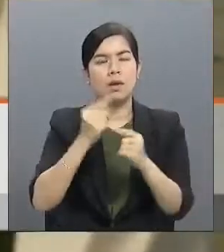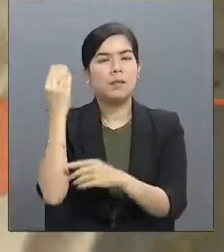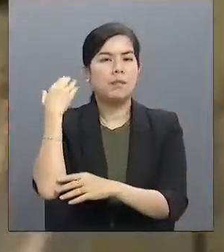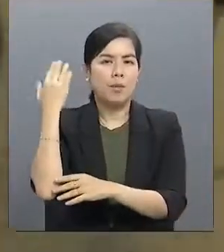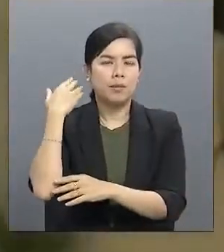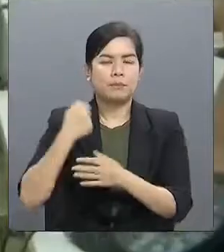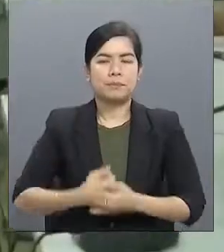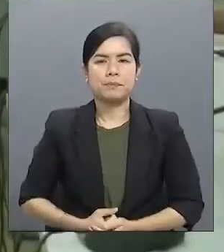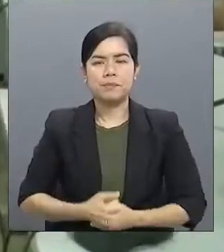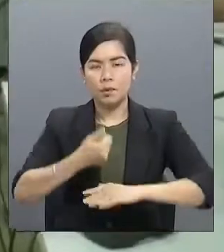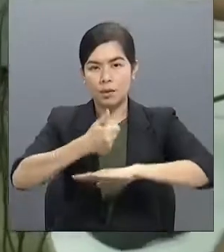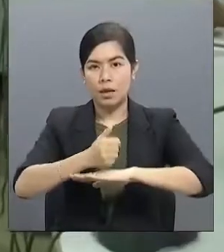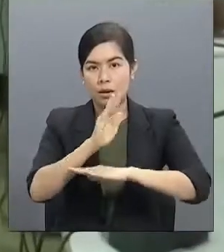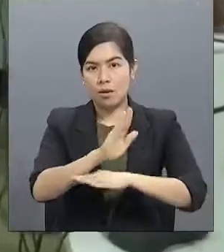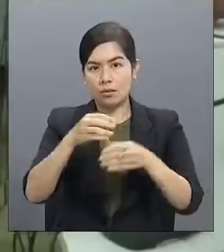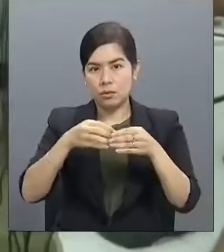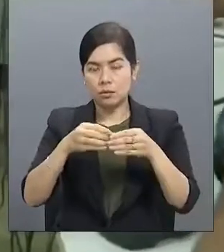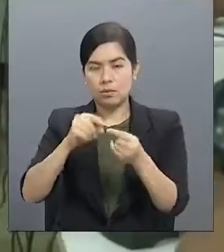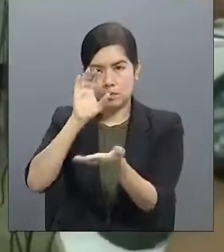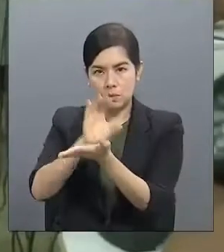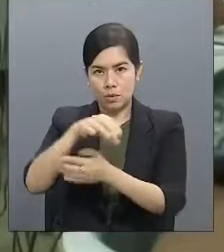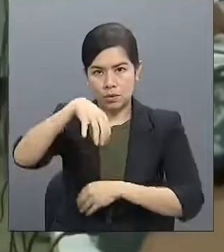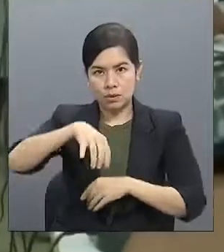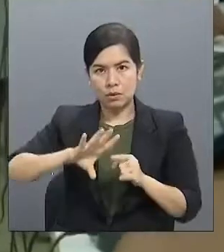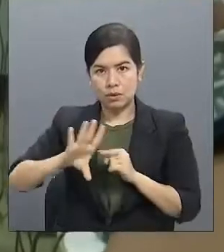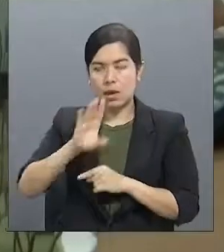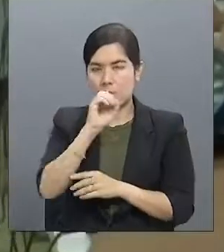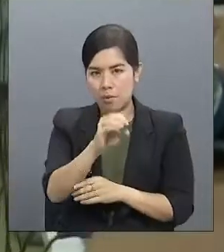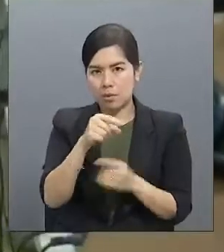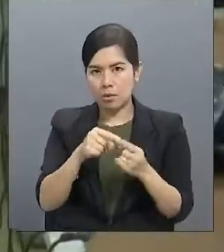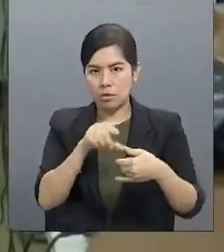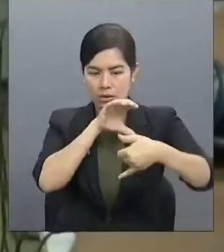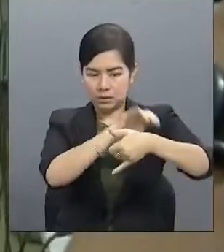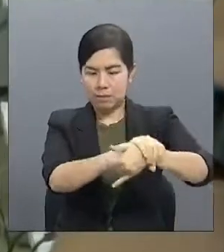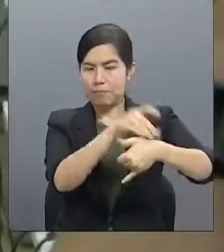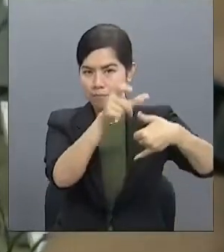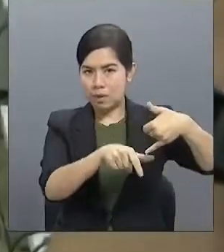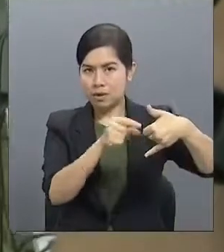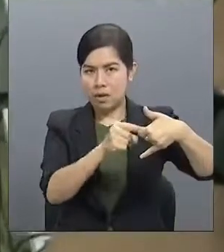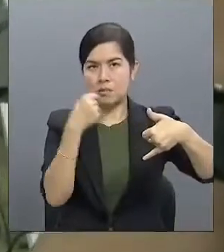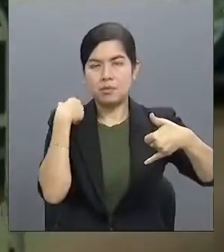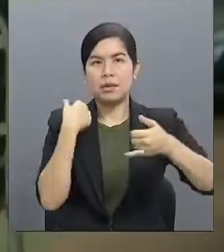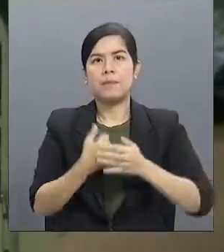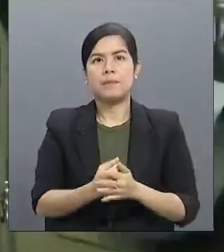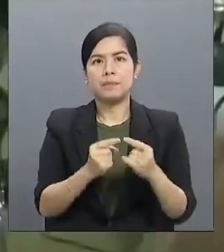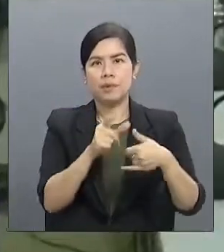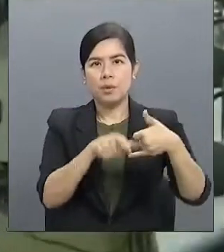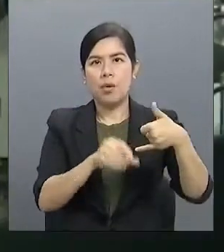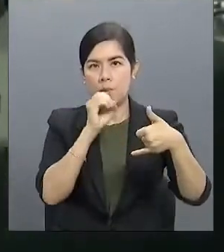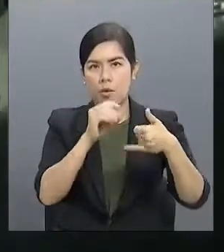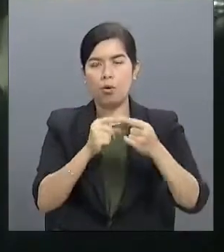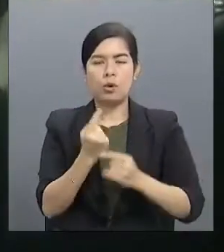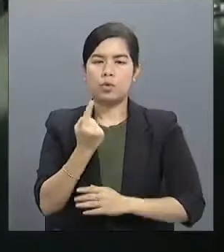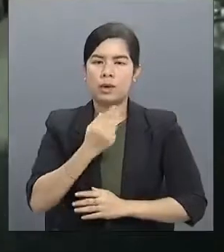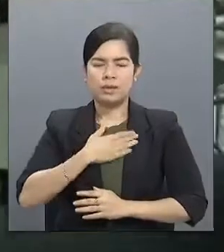ผู้บัญชาการตำรวจภูธรภาค5ระบุว่าหลังควบคุมตัวผู้ต้องหาไว้ได้ทำการสอบสวนตลอดทั้งคืนเบื้องต้นรับสารภาพว่าเป็นคนวาง